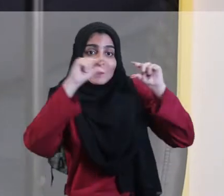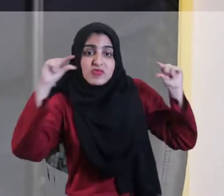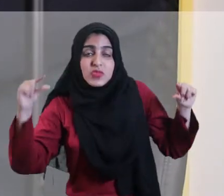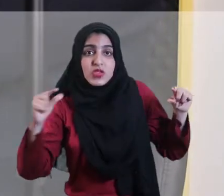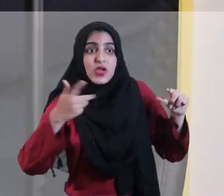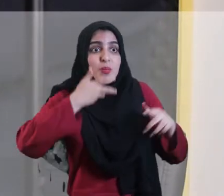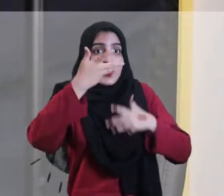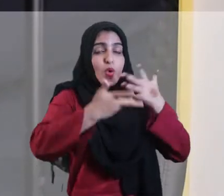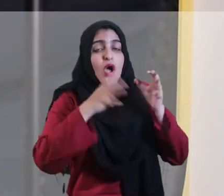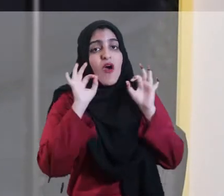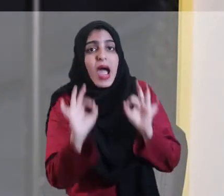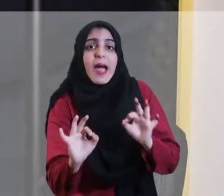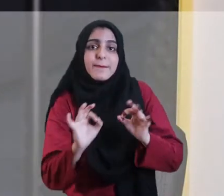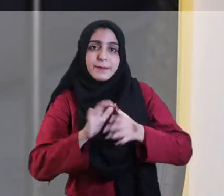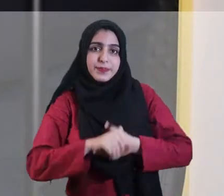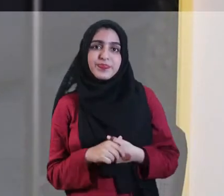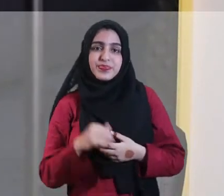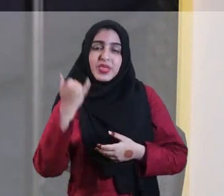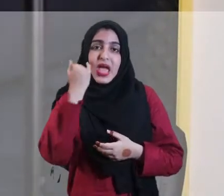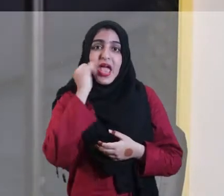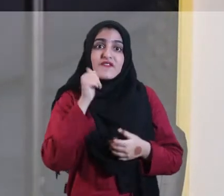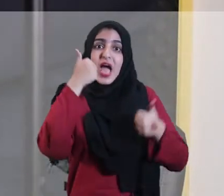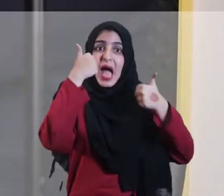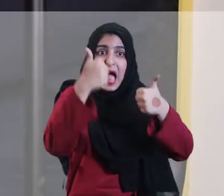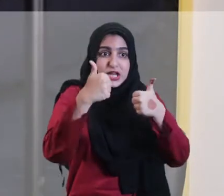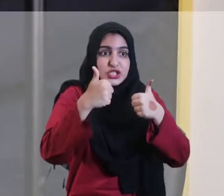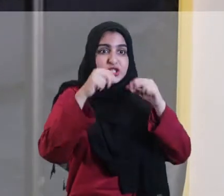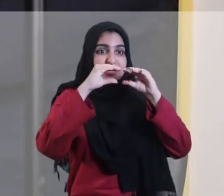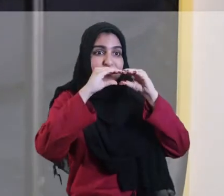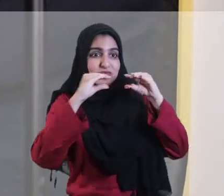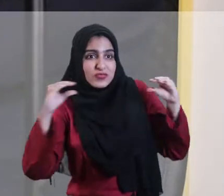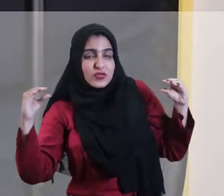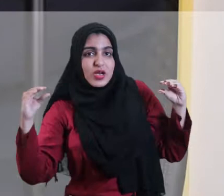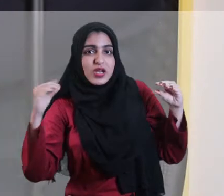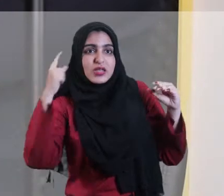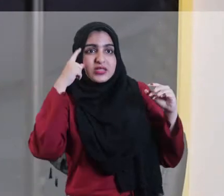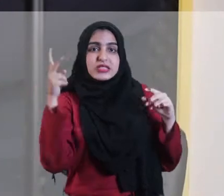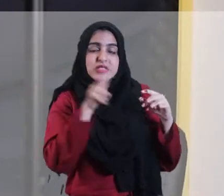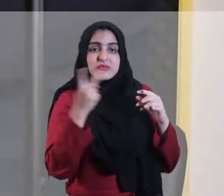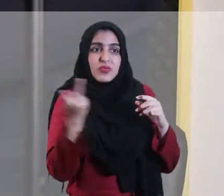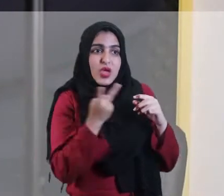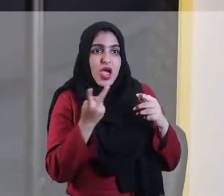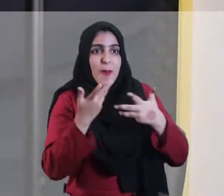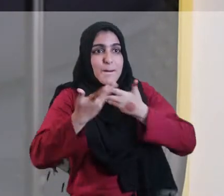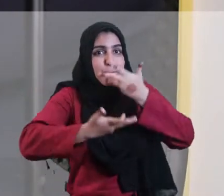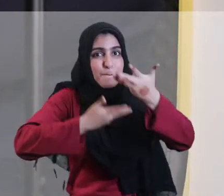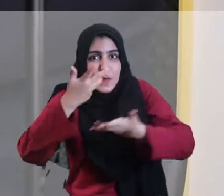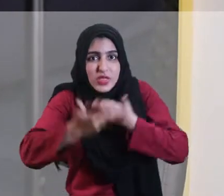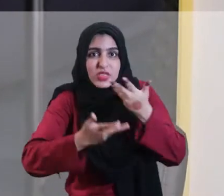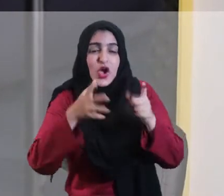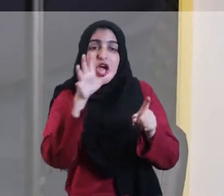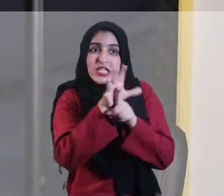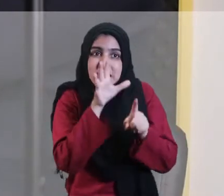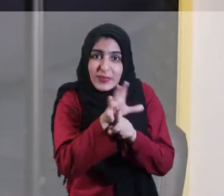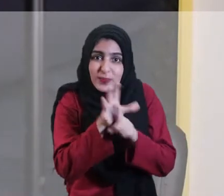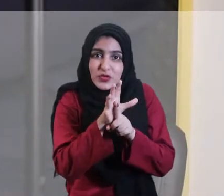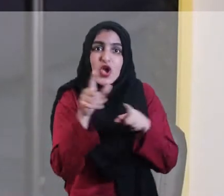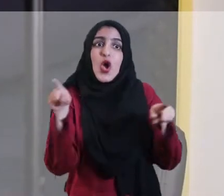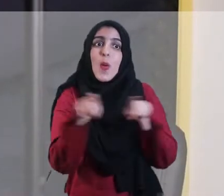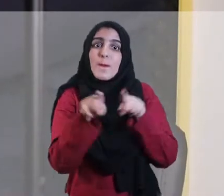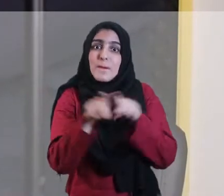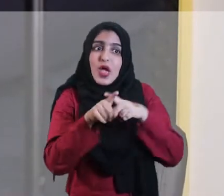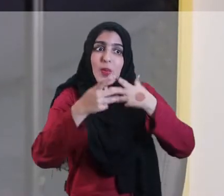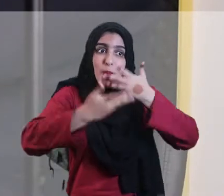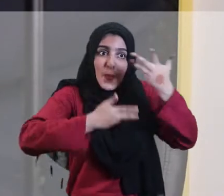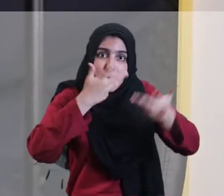इसे अच्छे तरीके से किसी के लेवल तक उसको समझाने की